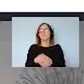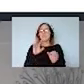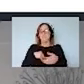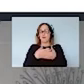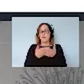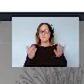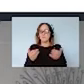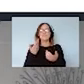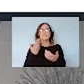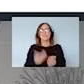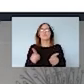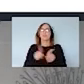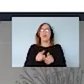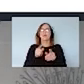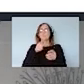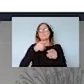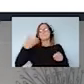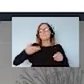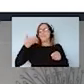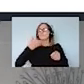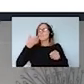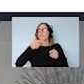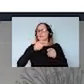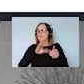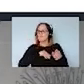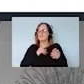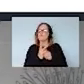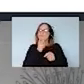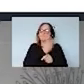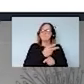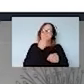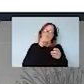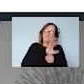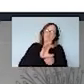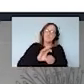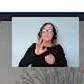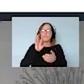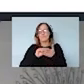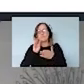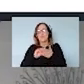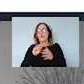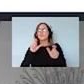więc zachęcam też, żeby sobie do tej prezentacji później zajrzeć i popatrzeć,